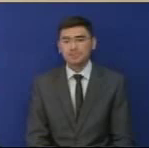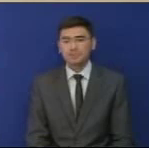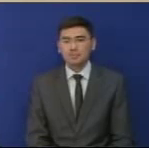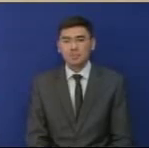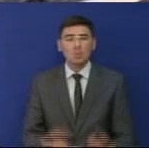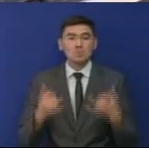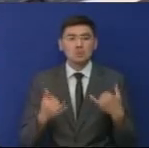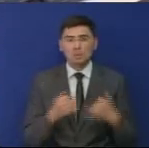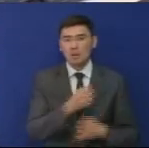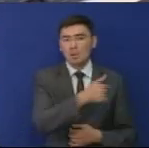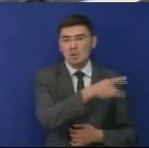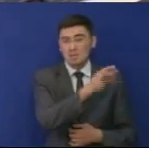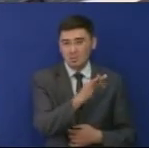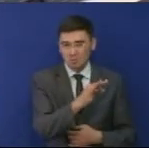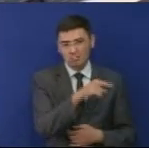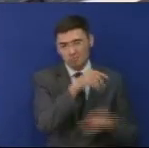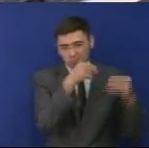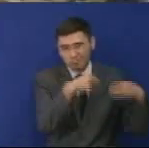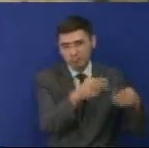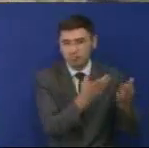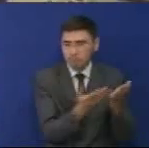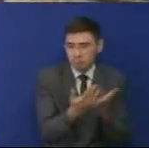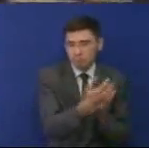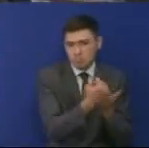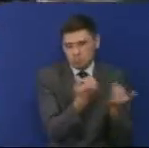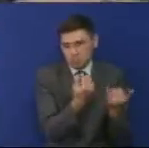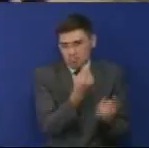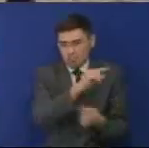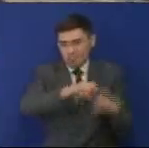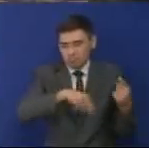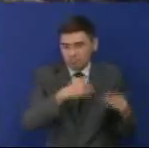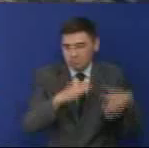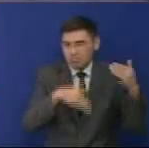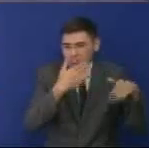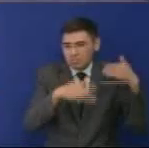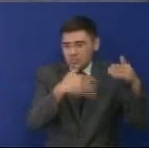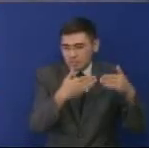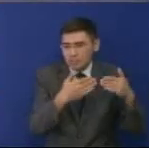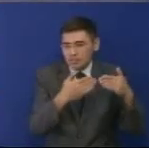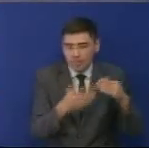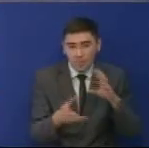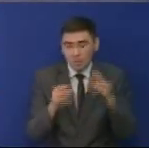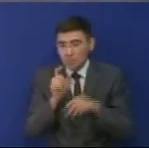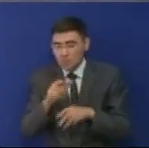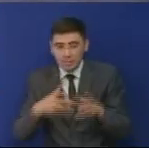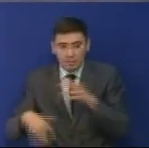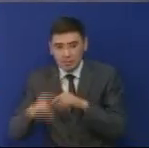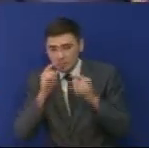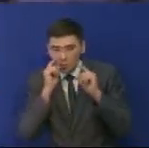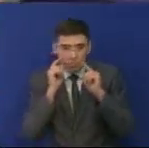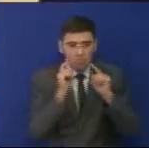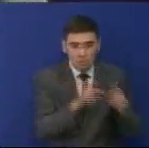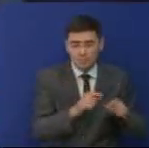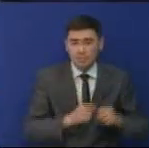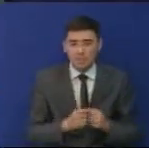Сегодня агропромышленный комплекс является не только одним из стабильно развивающихся секторов экономики, но и экономически привлекательной отраслью для бизнеса.